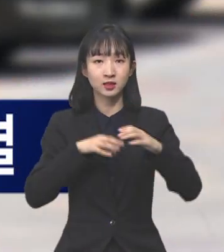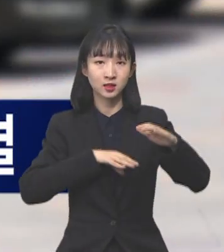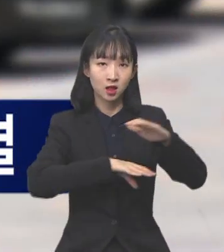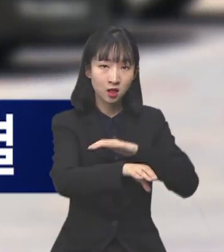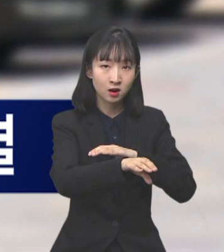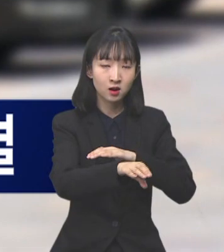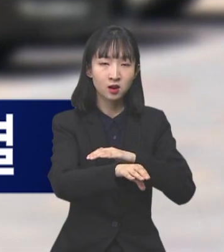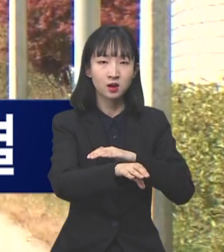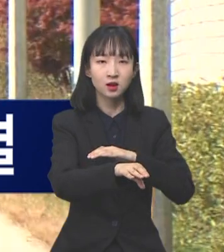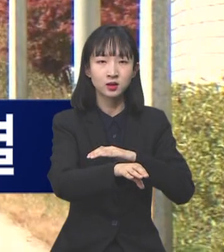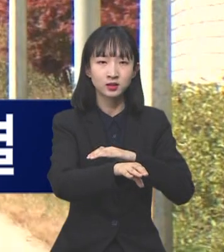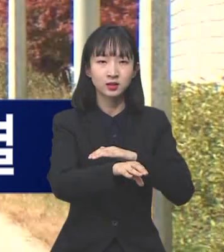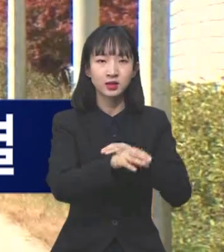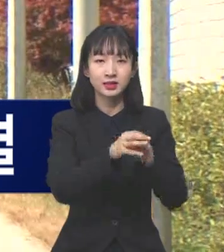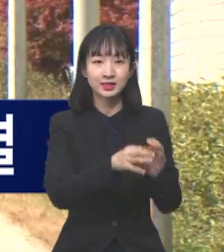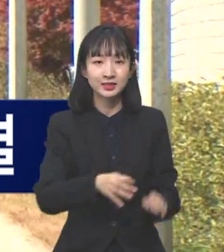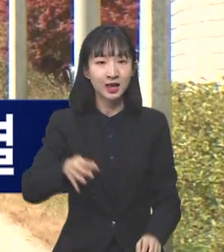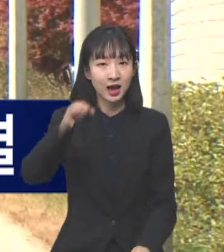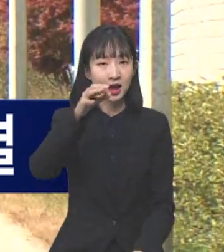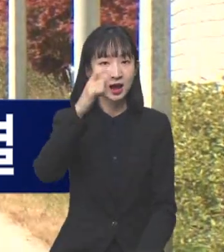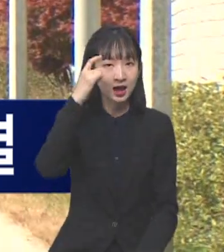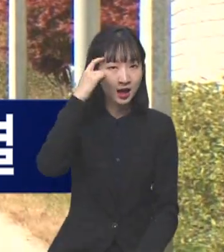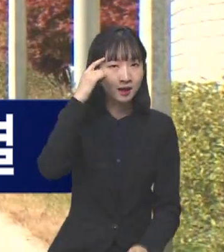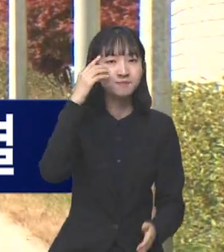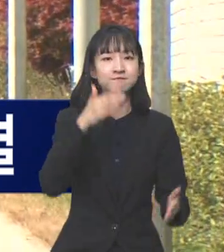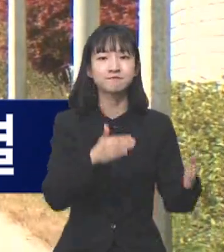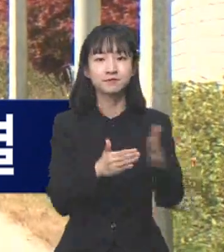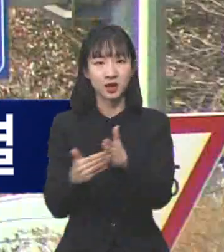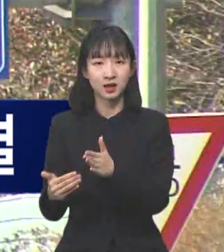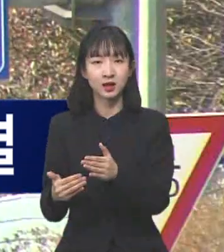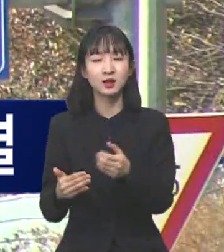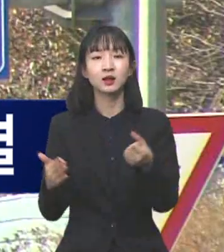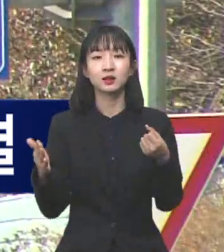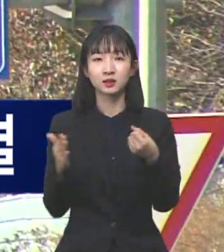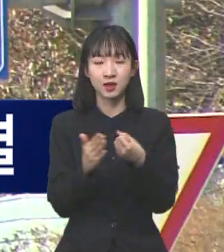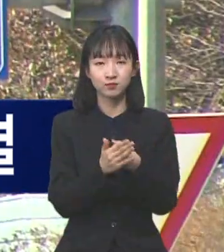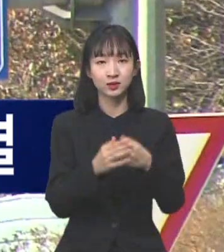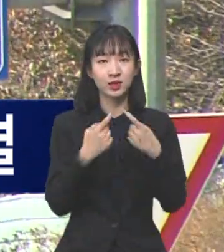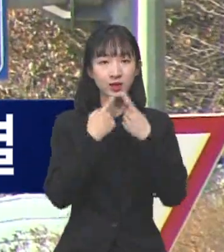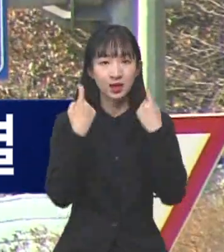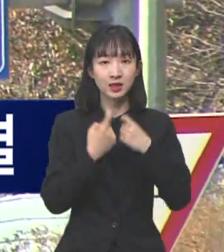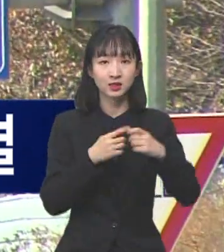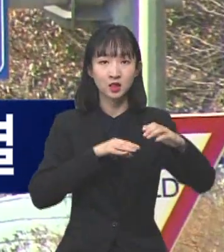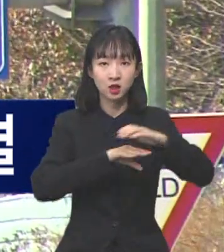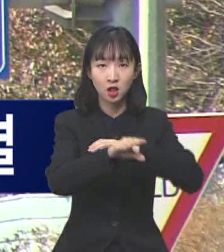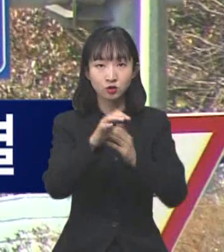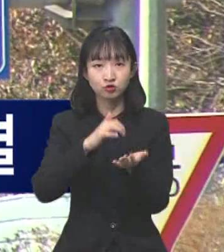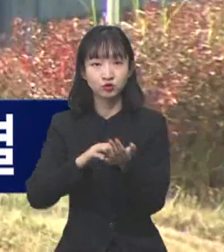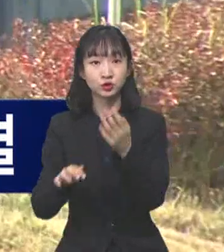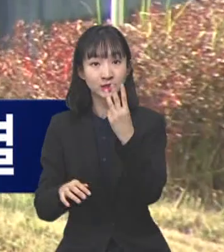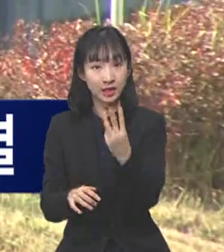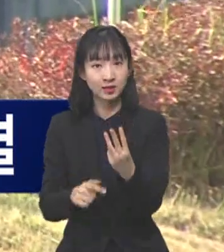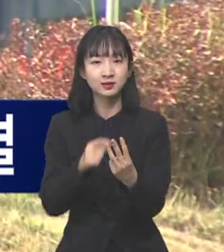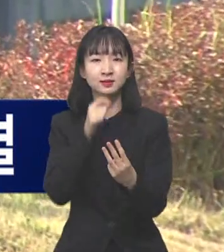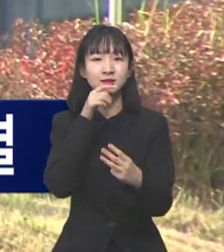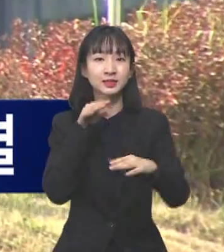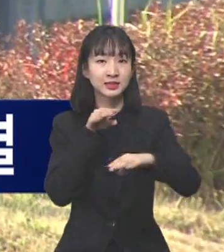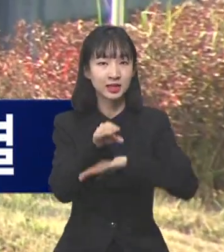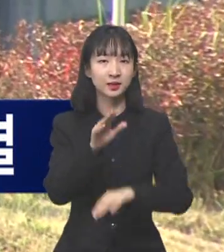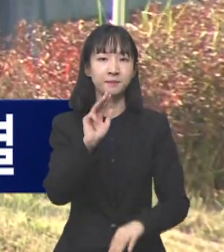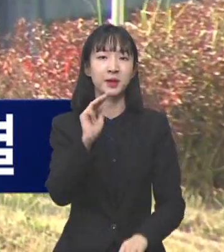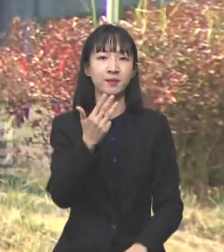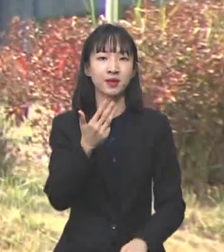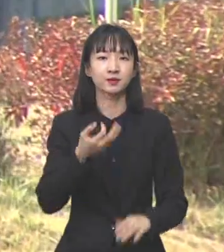27.3% 인상안이 상정 됐지만 부결 됐습니다 이에 따라 세계 민자 터널은 지금처럼 소형차 기준 800원에